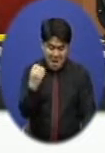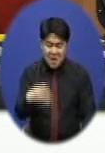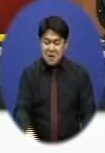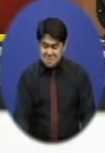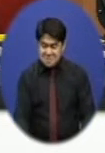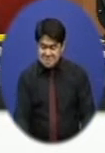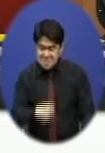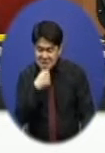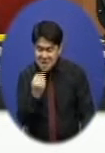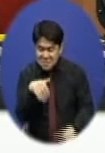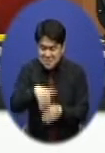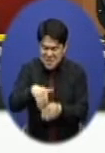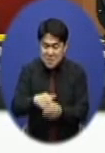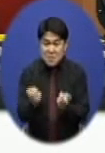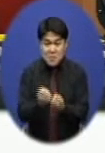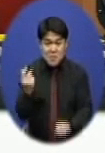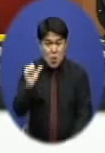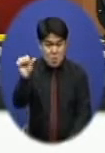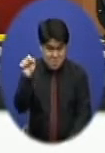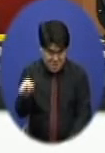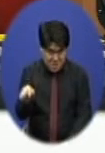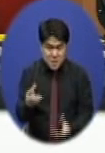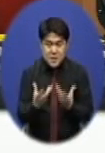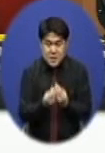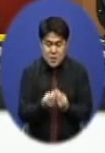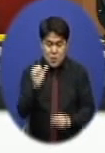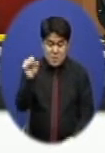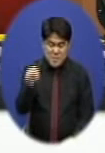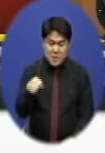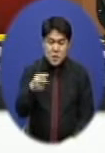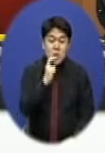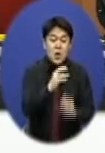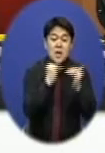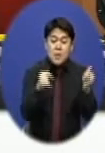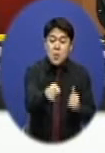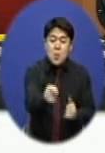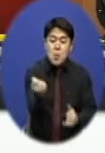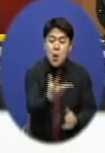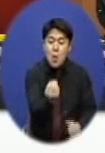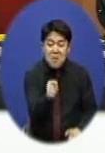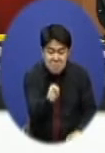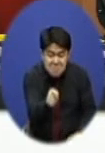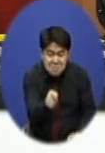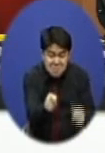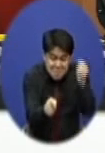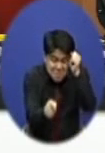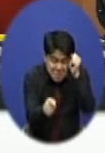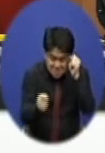있습니다. 5번에 들어오셔서 참여자의 번호를 선택한 후에 우물정자를 누르시면 심사가